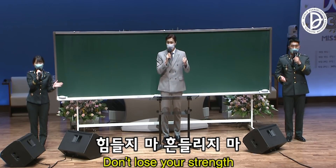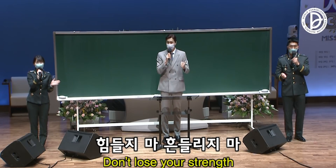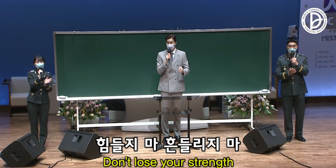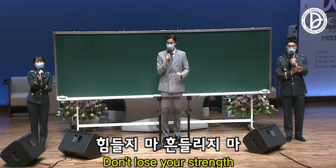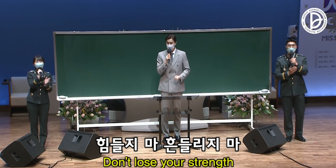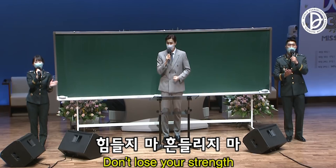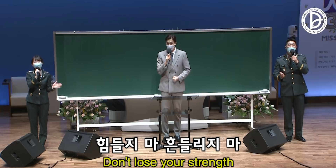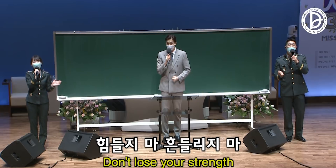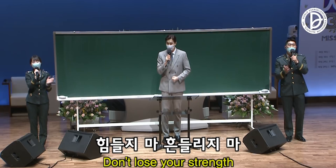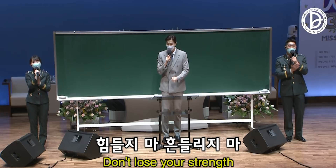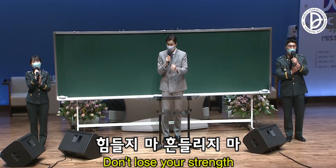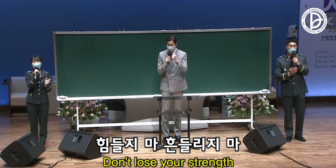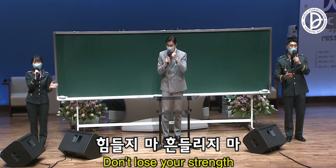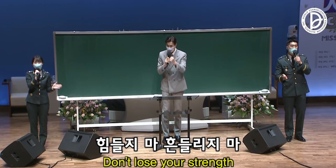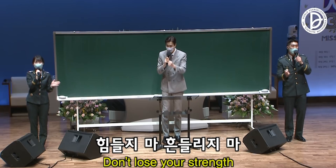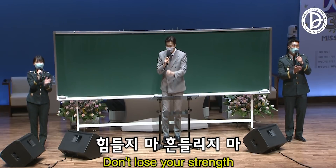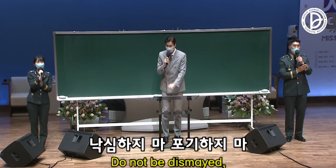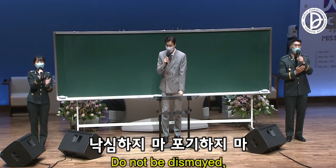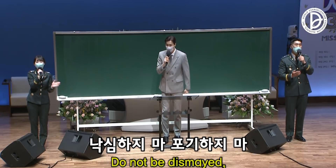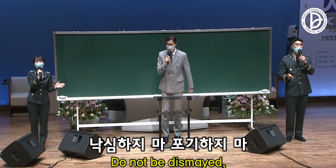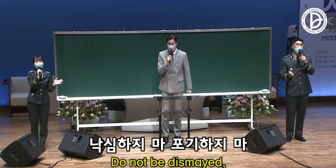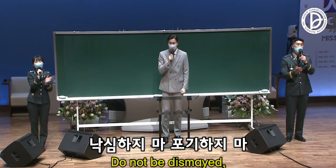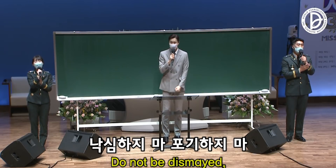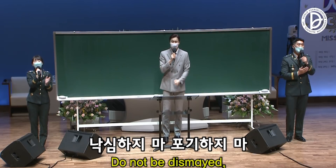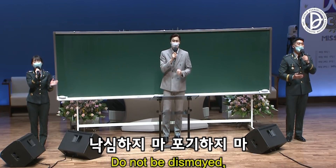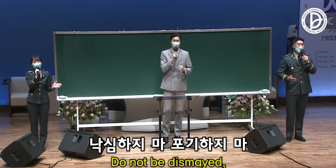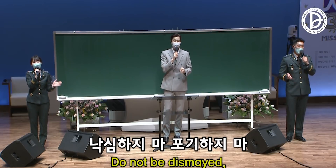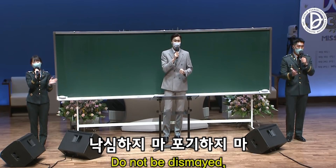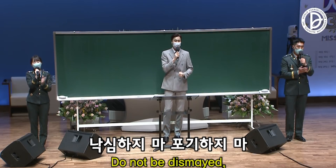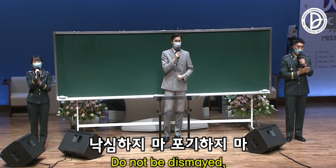것. 힘들지마, 흔들리지마,